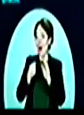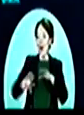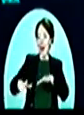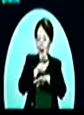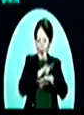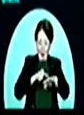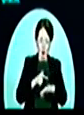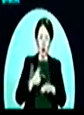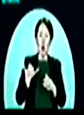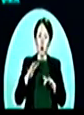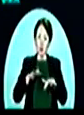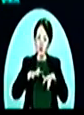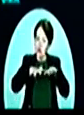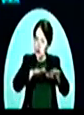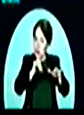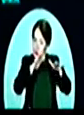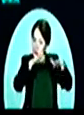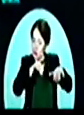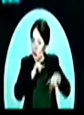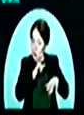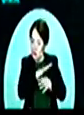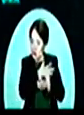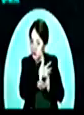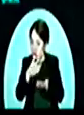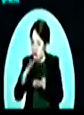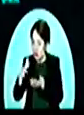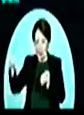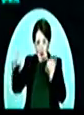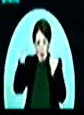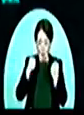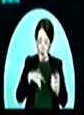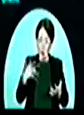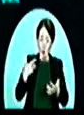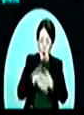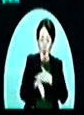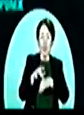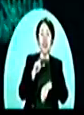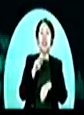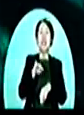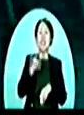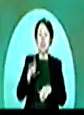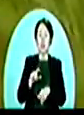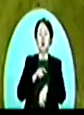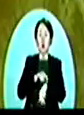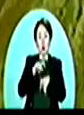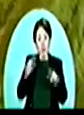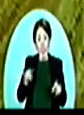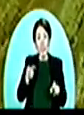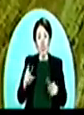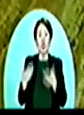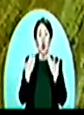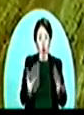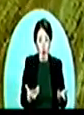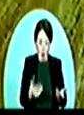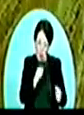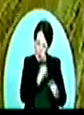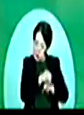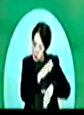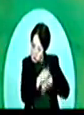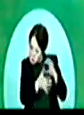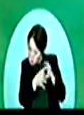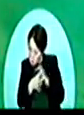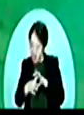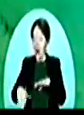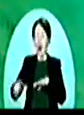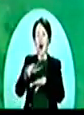чадалтай устлагааны тоног төхөөрөмжийг нийлүүлж урт хугацаатай лизингээр олгож байна. Энэхүү арга хэмжээ хэрэгжүүлснээр